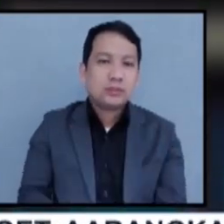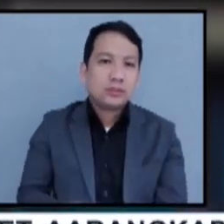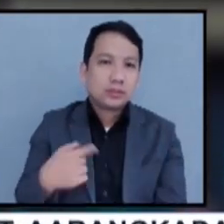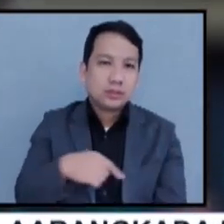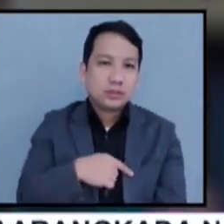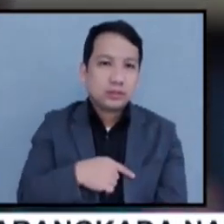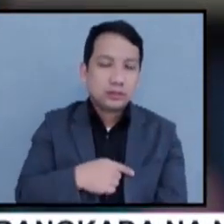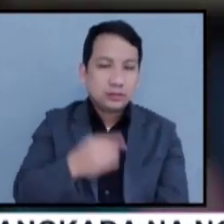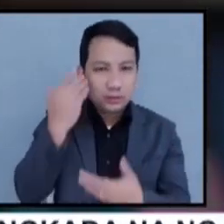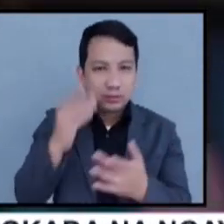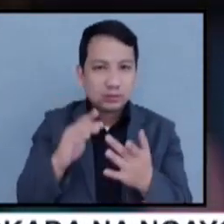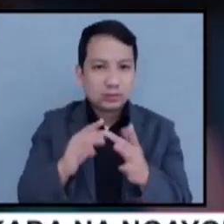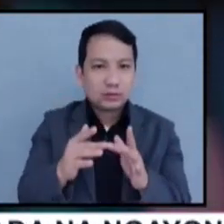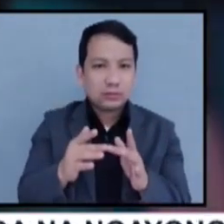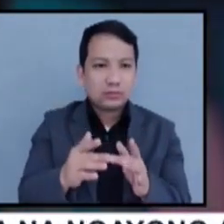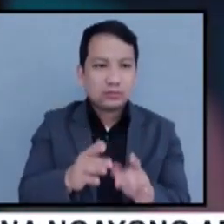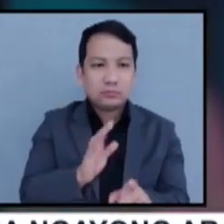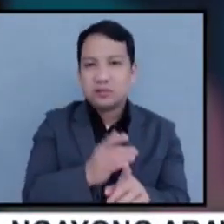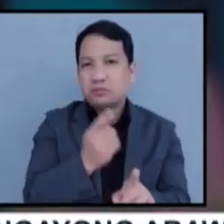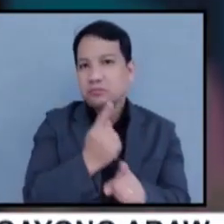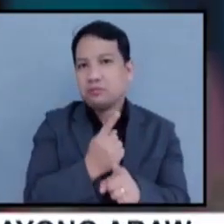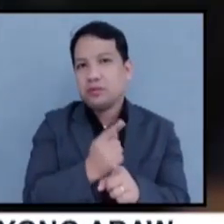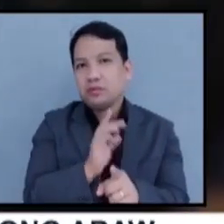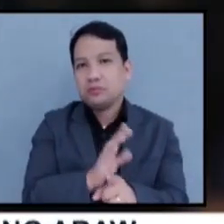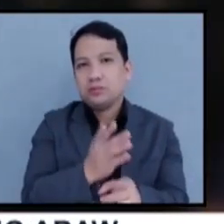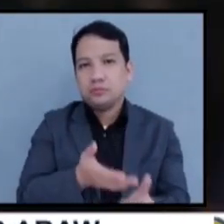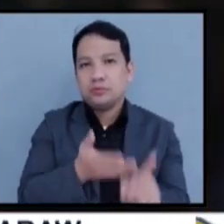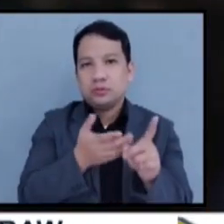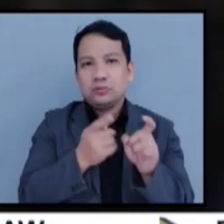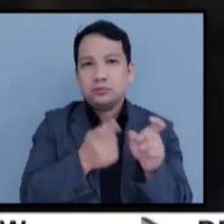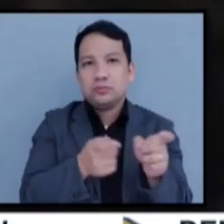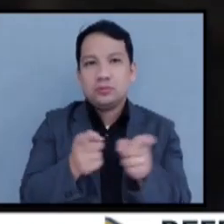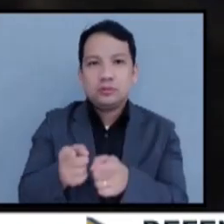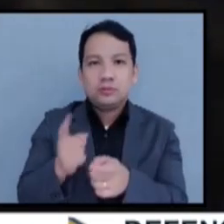netizen, deserve ni Carlos Yulo. Mga gantimpalang yan bilang